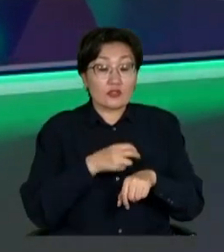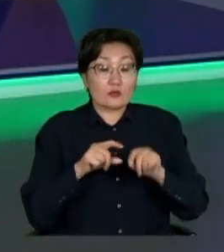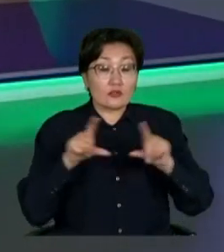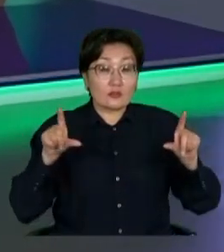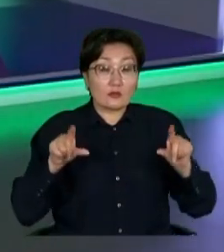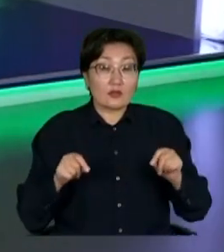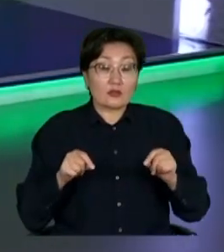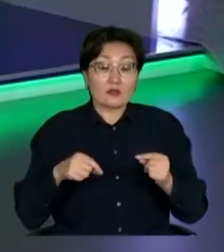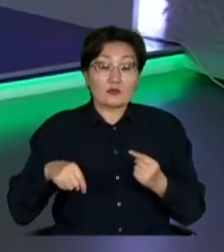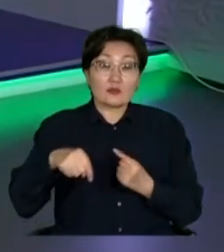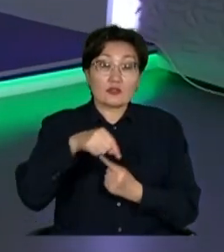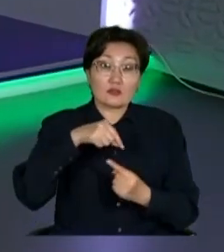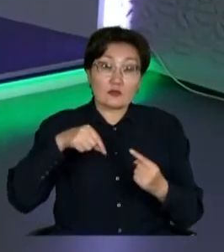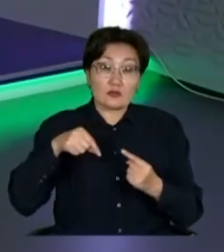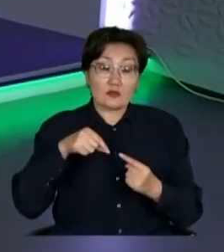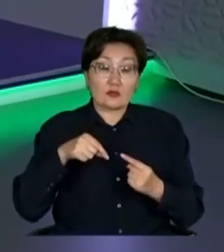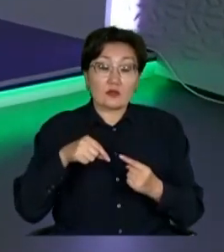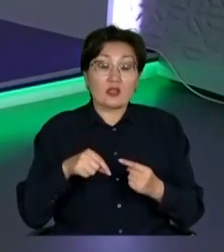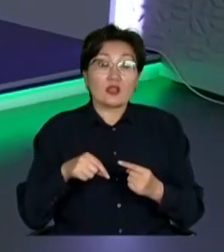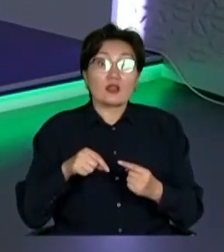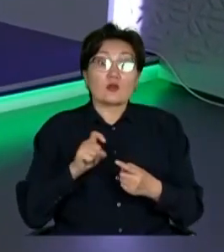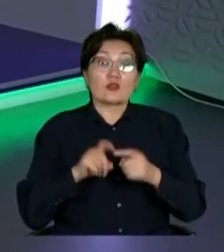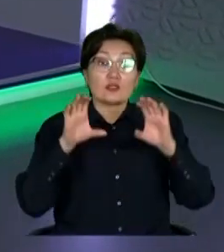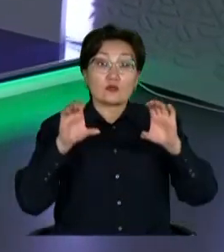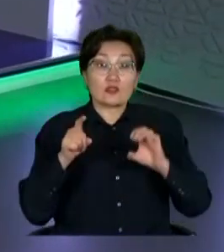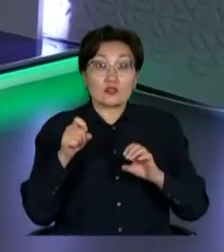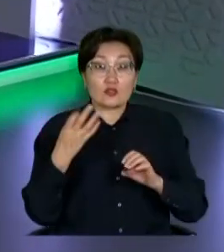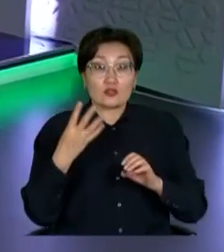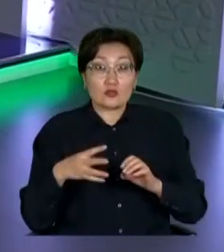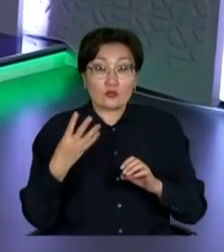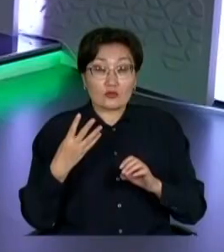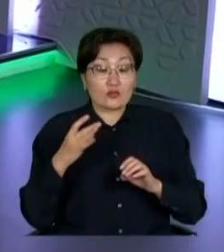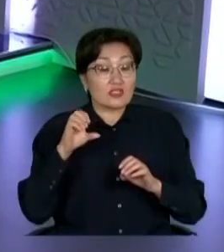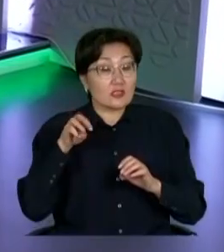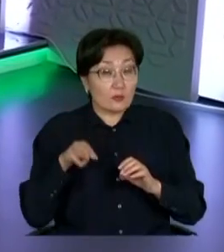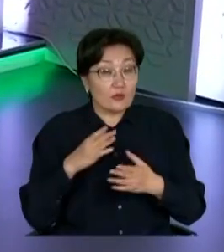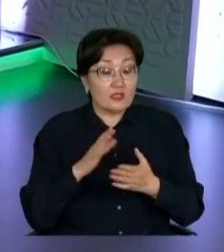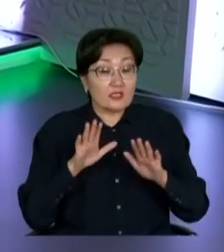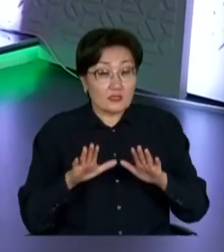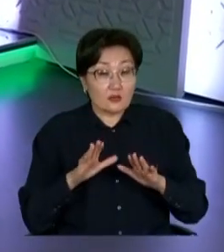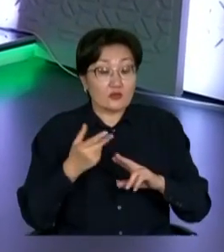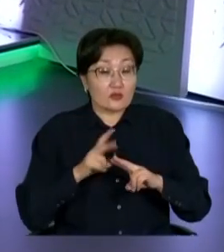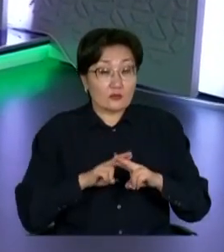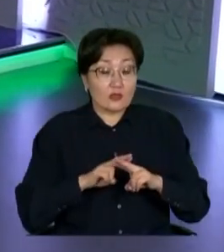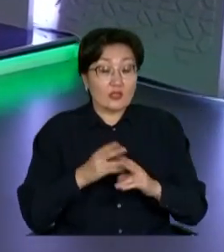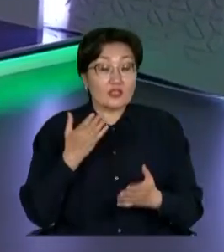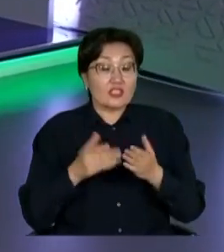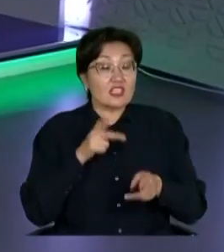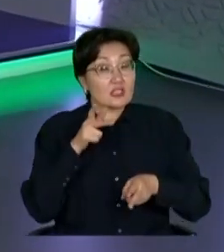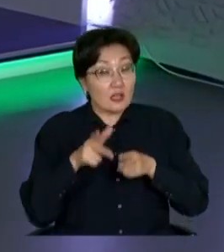жүргізіледі. Кәсіпкерлер кодексі бар, 144-ші бабасы бар. Тек қана сонымен біз ана өтініш болса